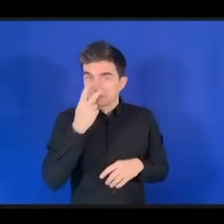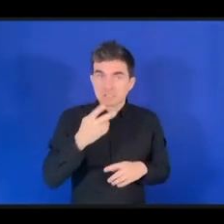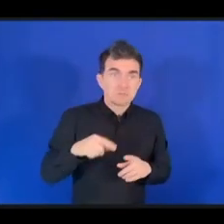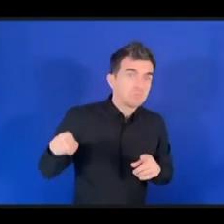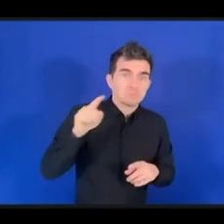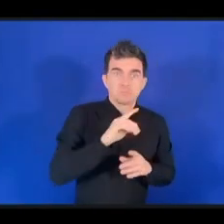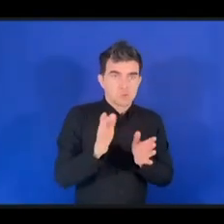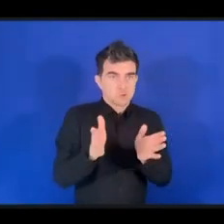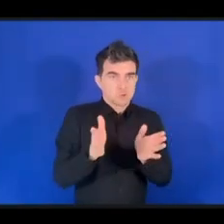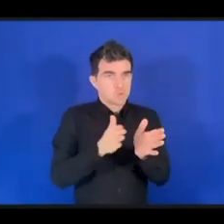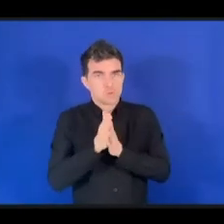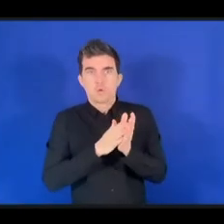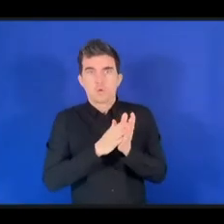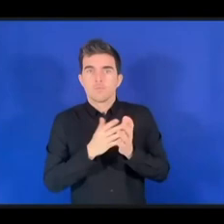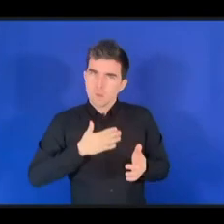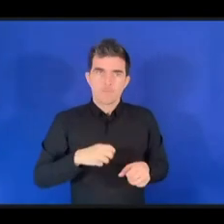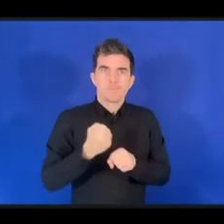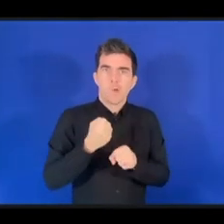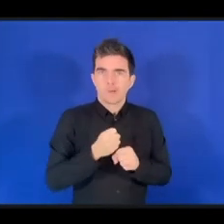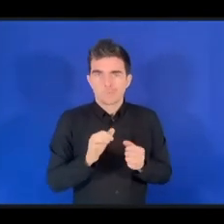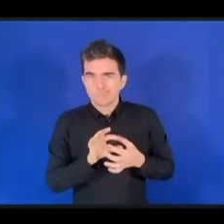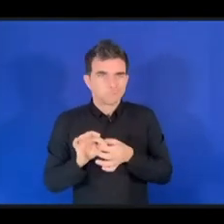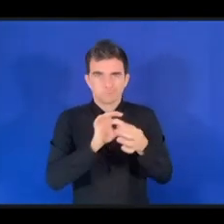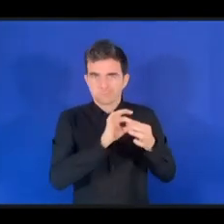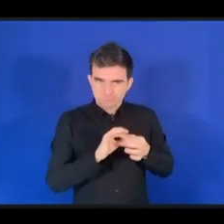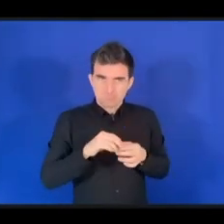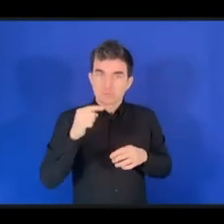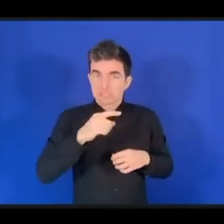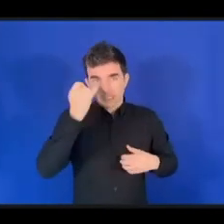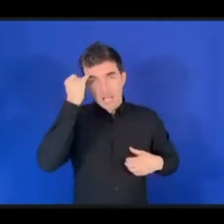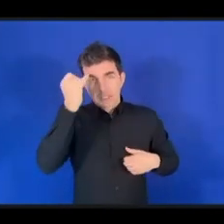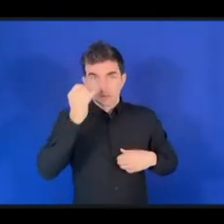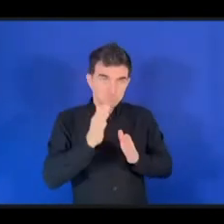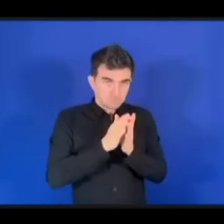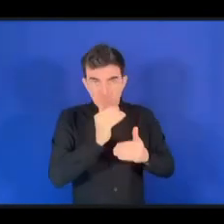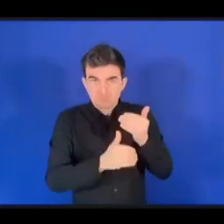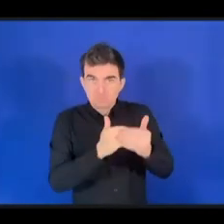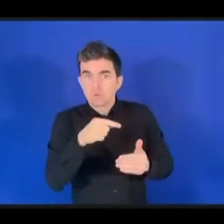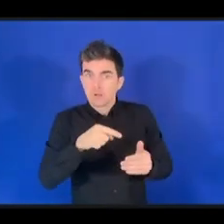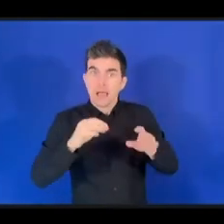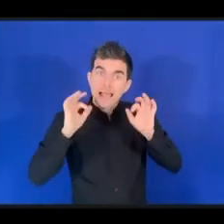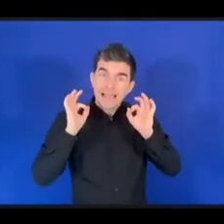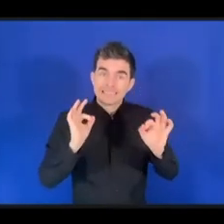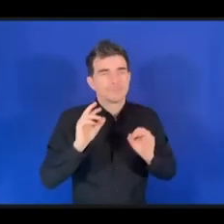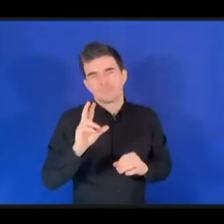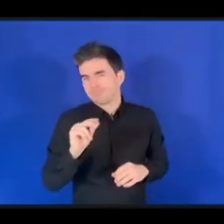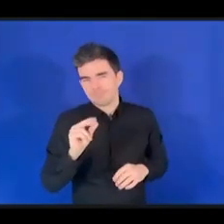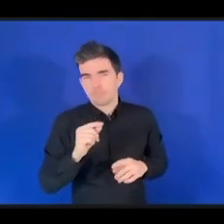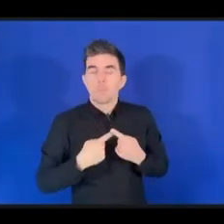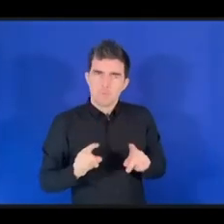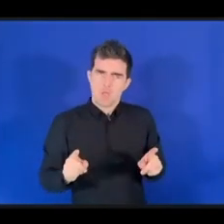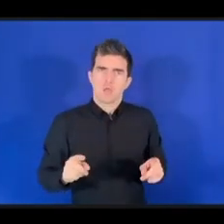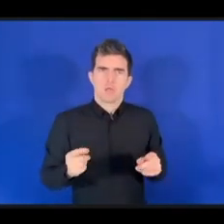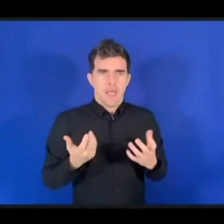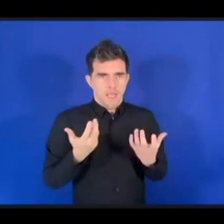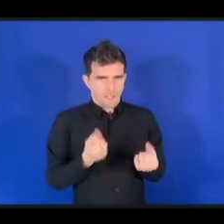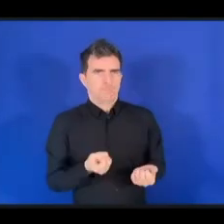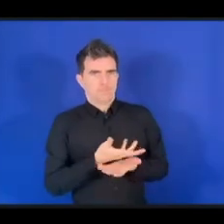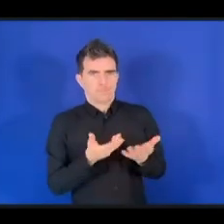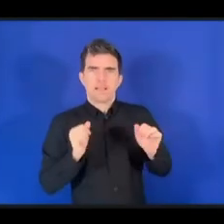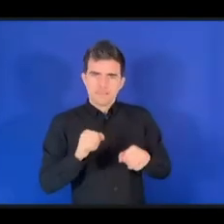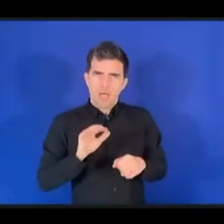FGI n'a pas été parfait mais il représente une plateforme pour que chacun d'entre nous puisse faire entendre notre voix pour partager pour apprendre les uns des